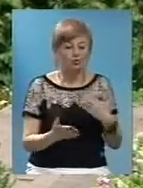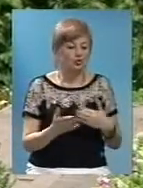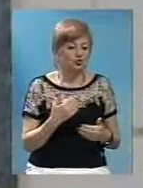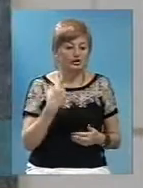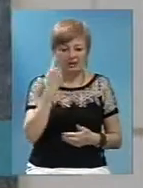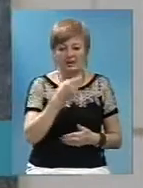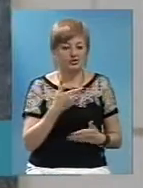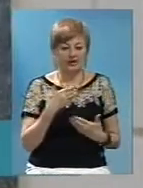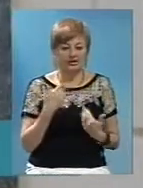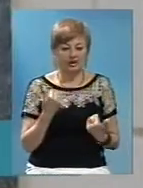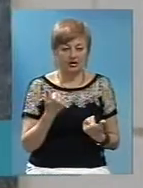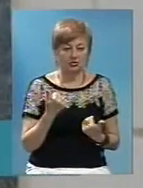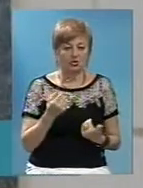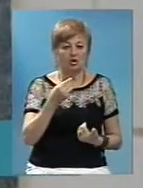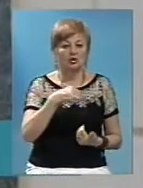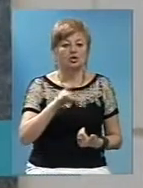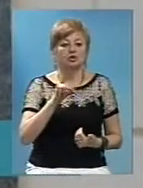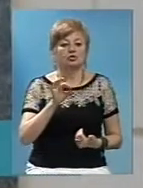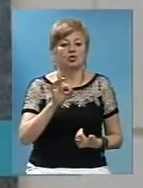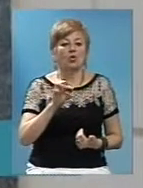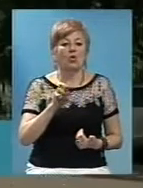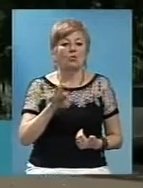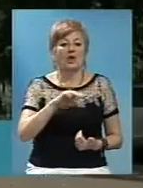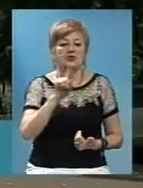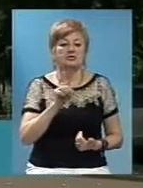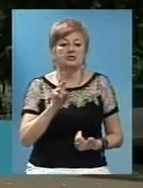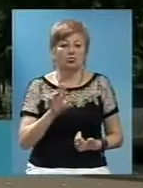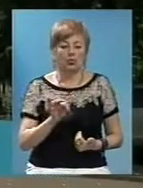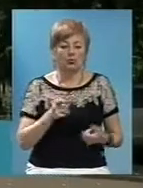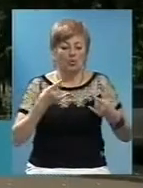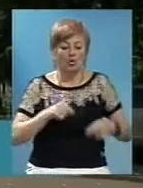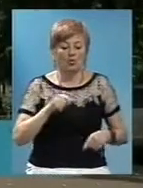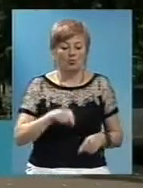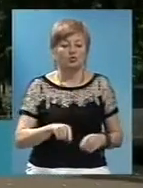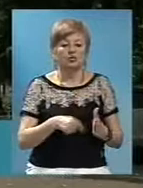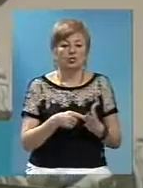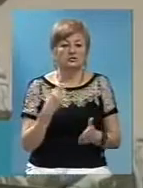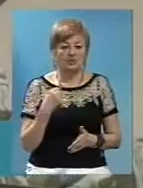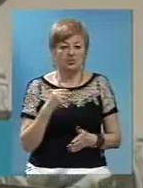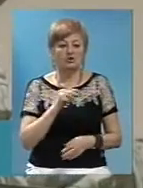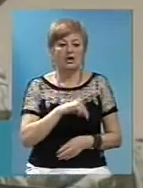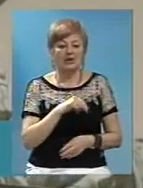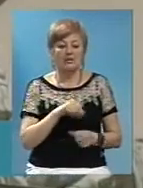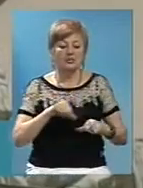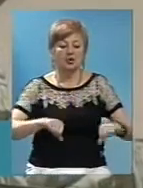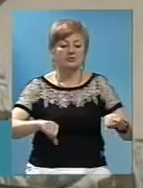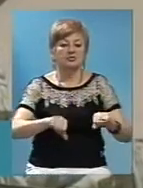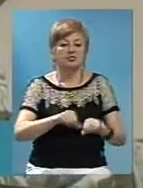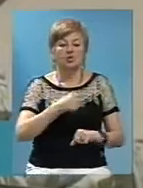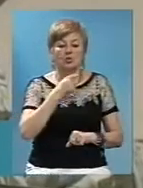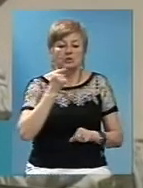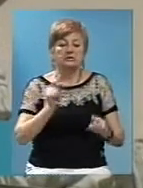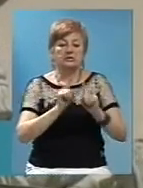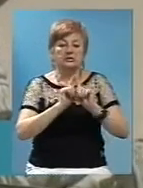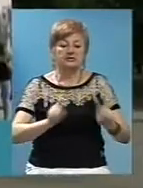має. Дроб'язко Василь Іванович, уродженець міста Олександрівськ. Працював у складі Всеросійської надзвичайної